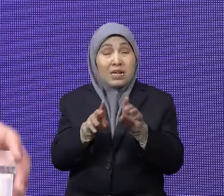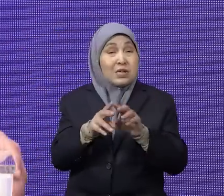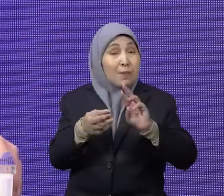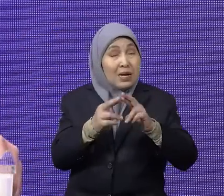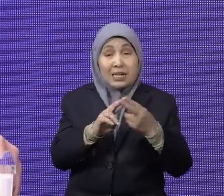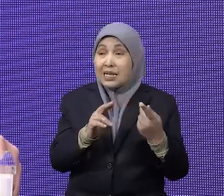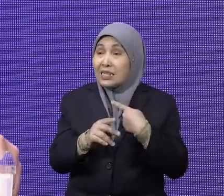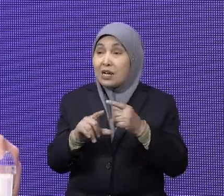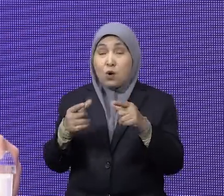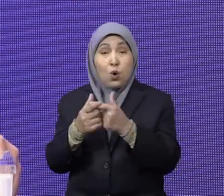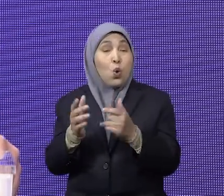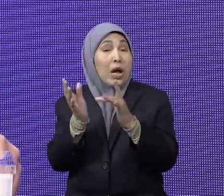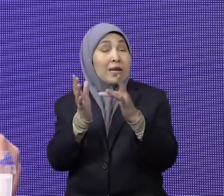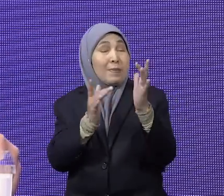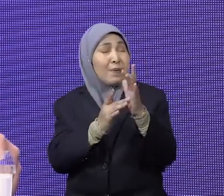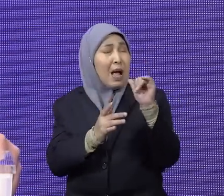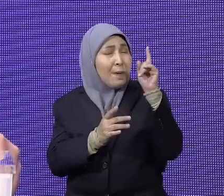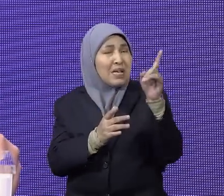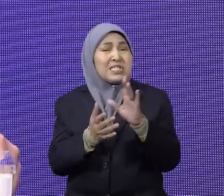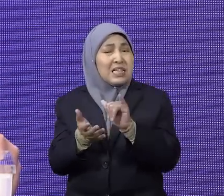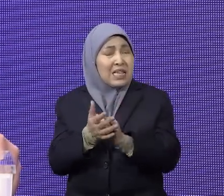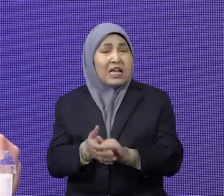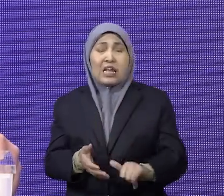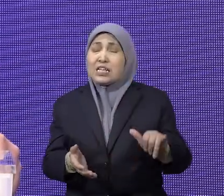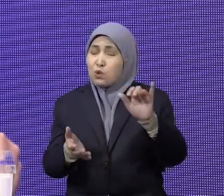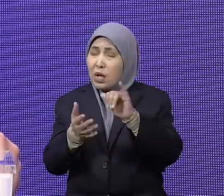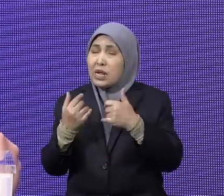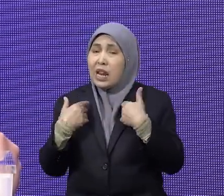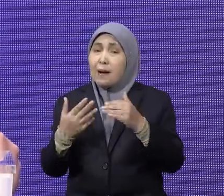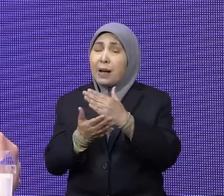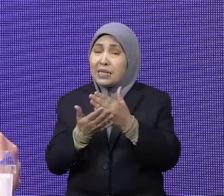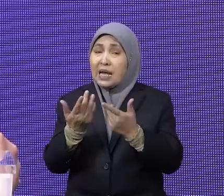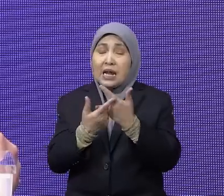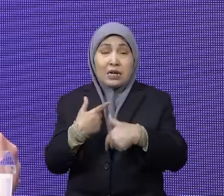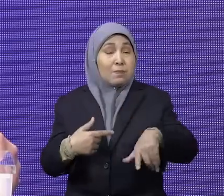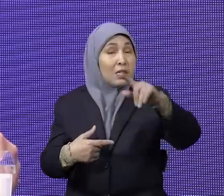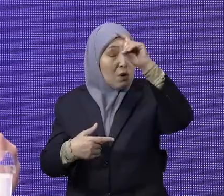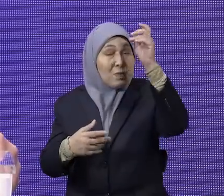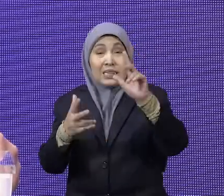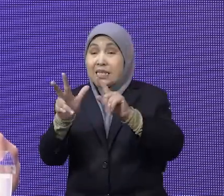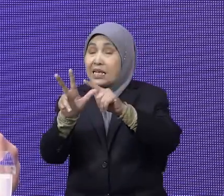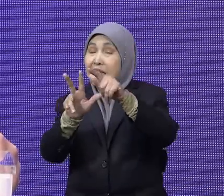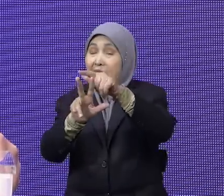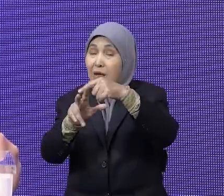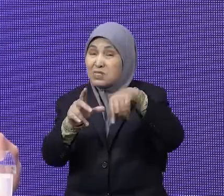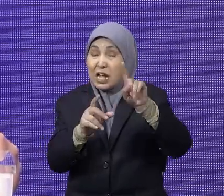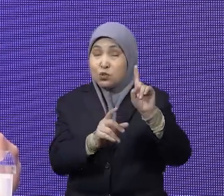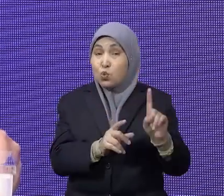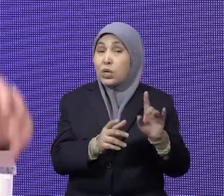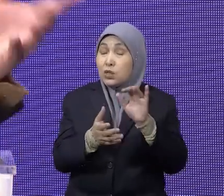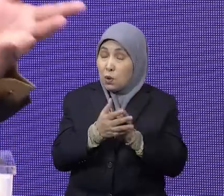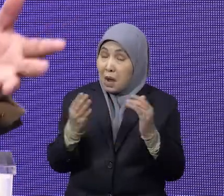seperti mana rakan-rakan kita daripada golongan Nasrani yang memahaminya bahawasanya ialah merupakan bahagian daripada ketuhanan tiga dalam satu